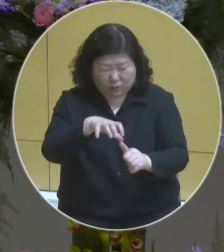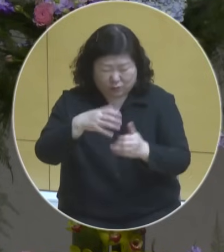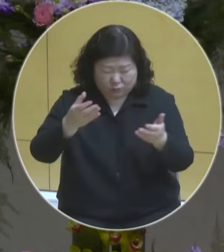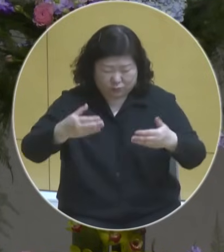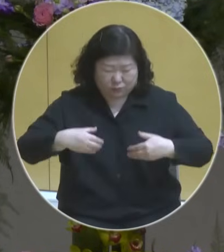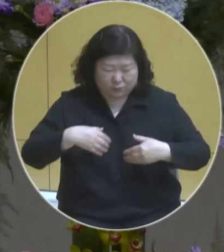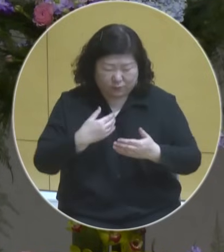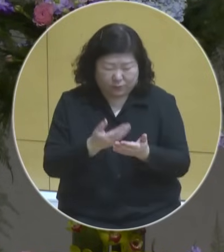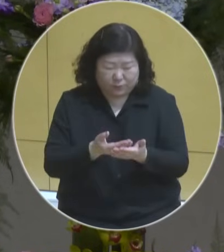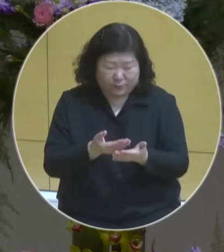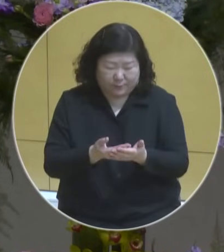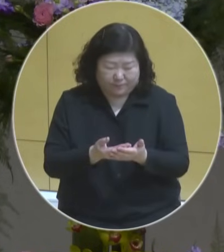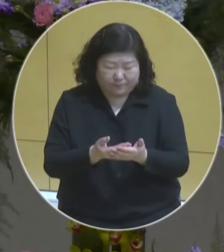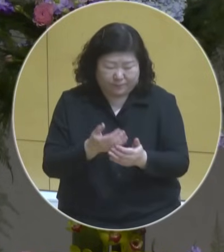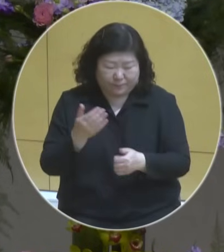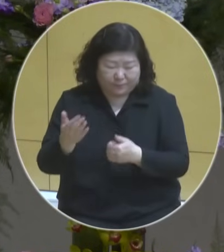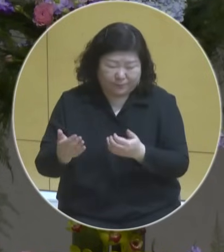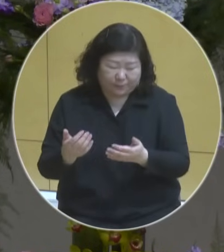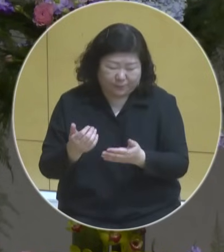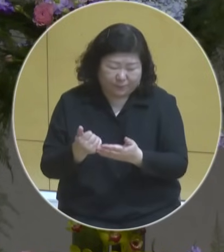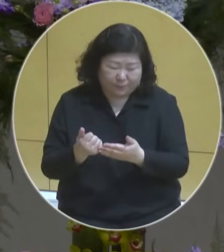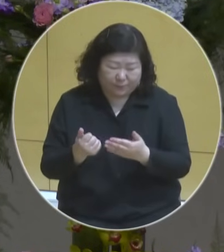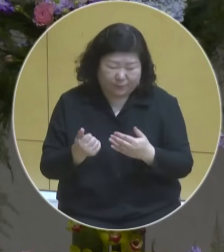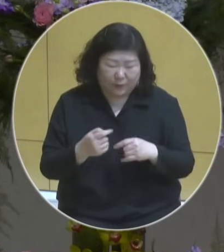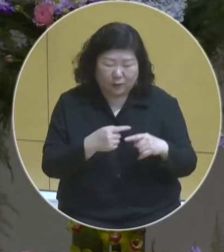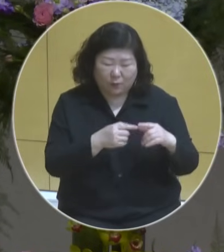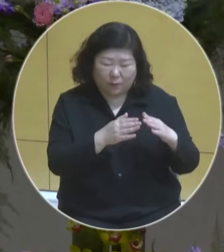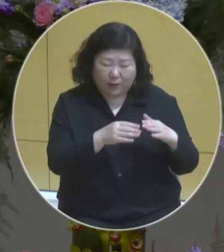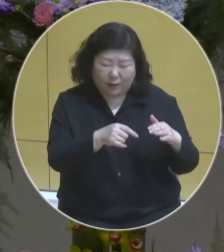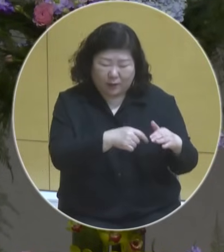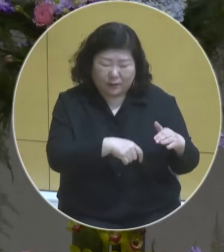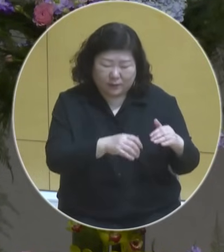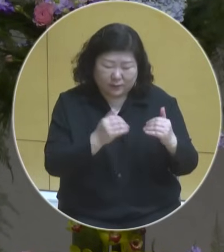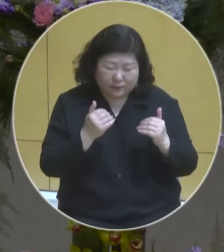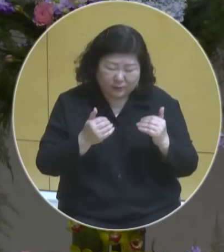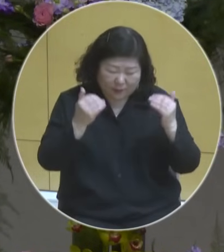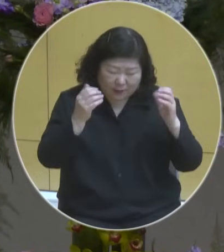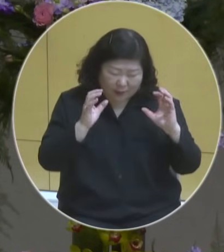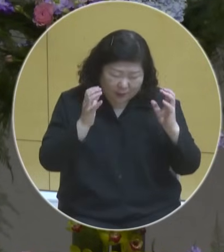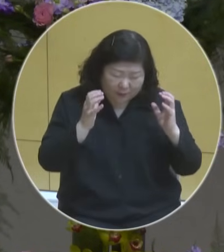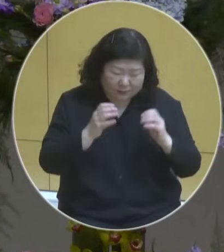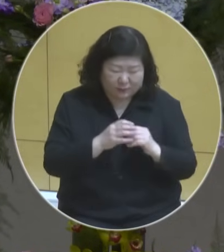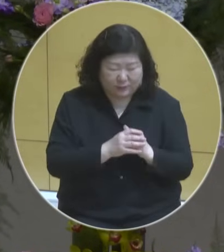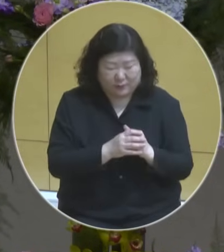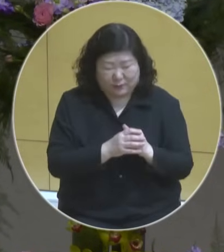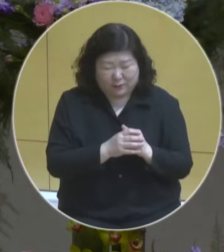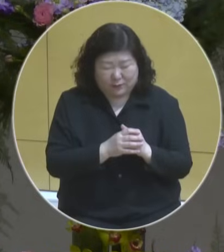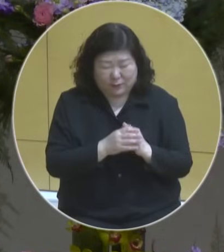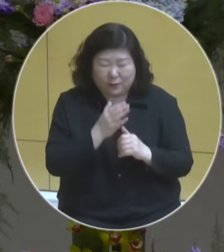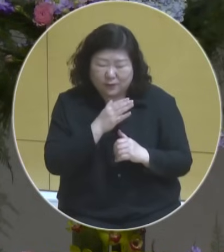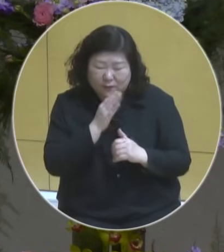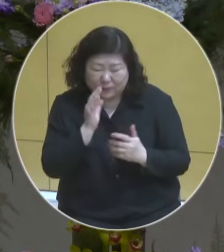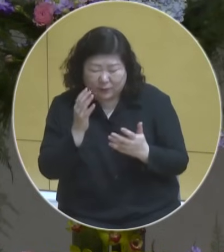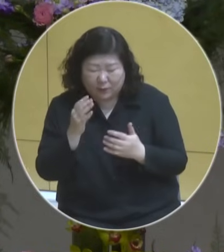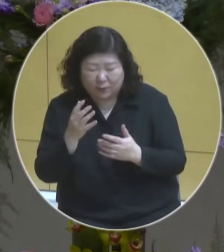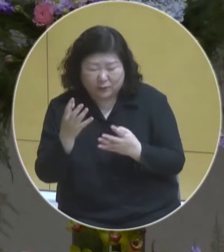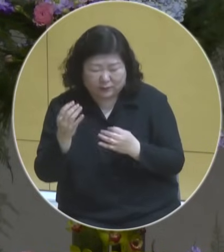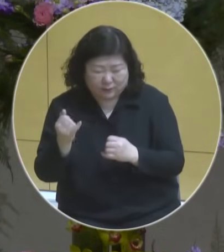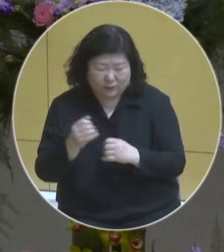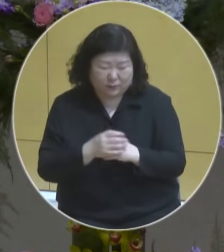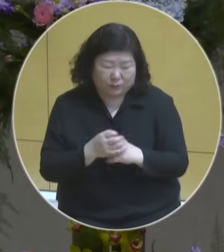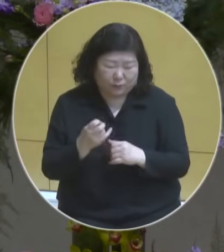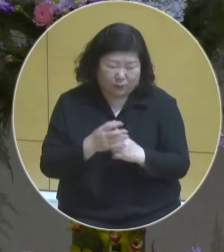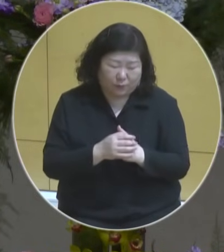주시옵소서 하나님 우리 위에서 잘하는 귀한 어린 자녀들 또 연세 많으신 어르신들 교회